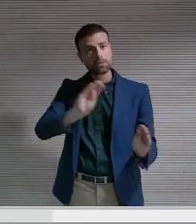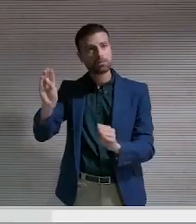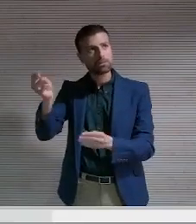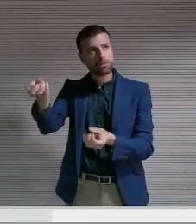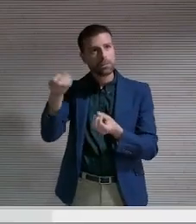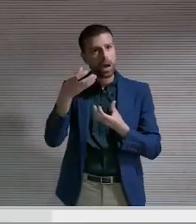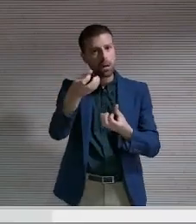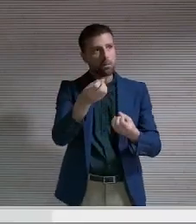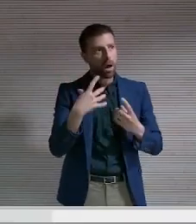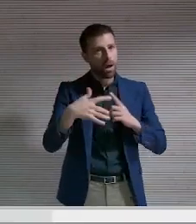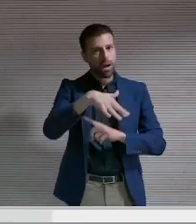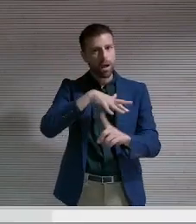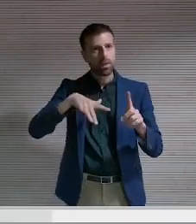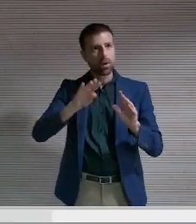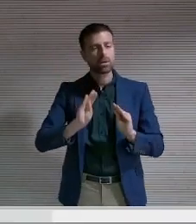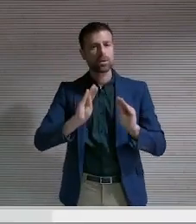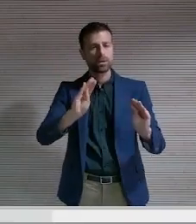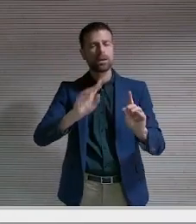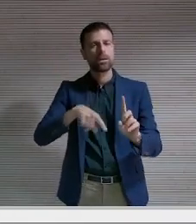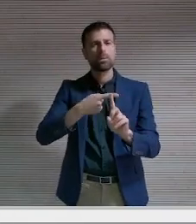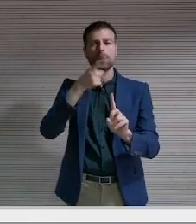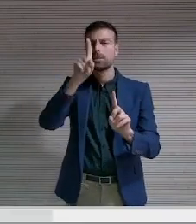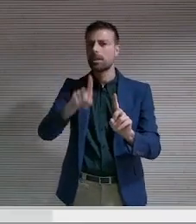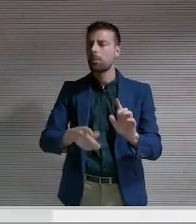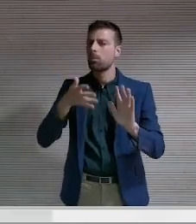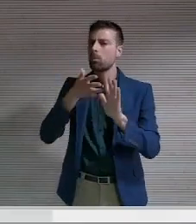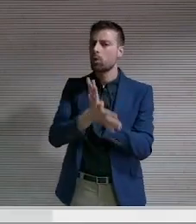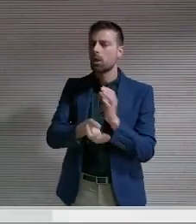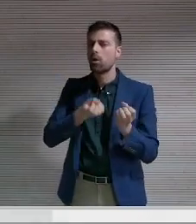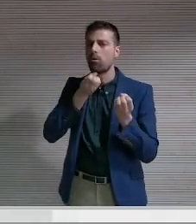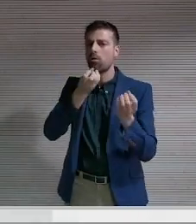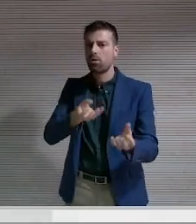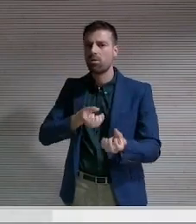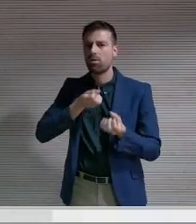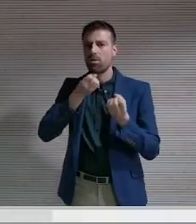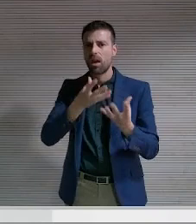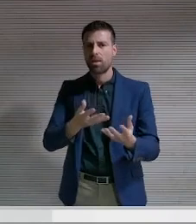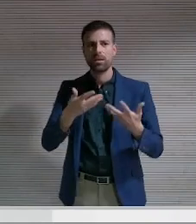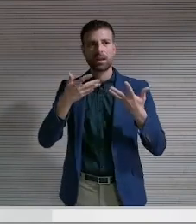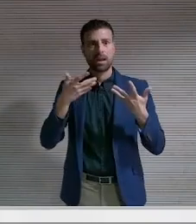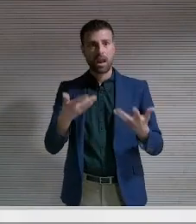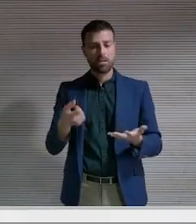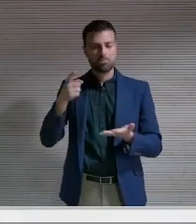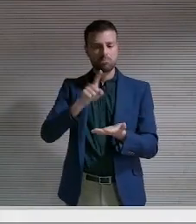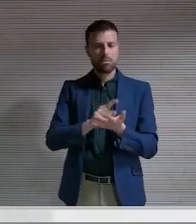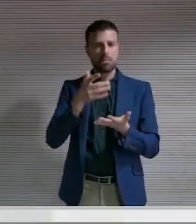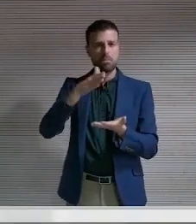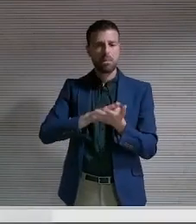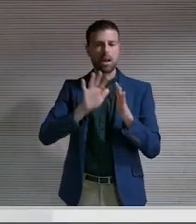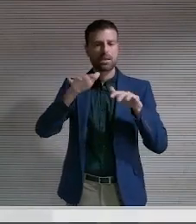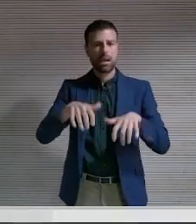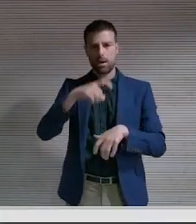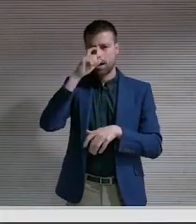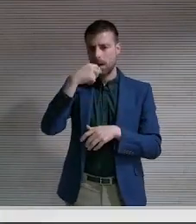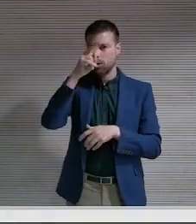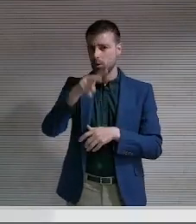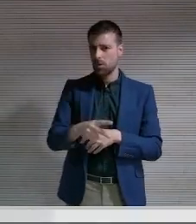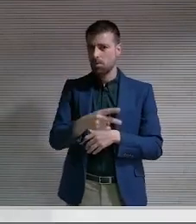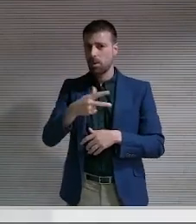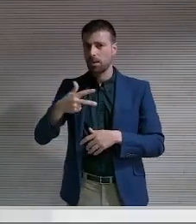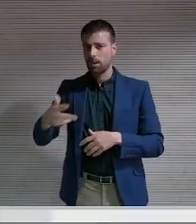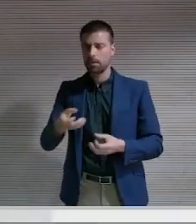seu entorn, però sobretot ho detectem amb dades com les que destaquem d'aquest mes d'abril del